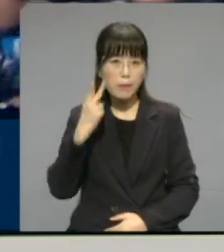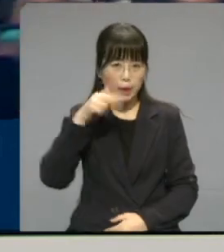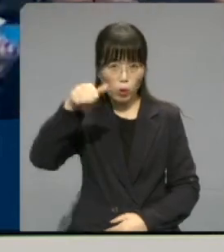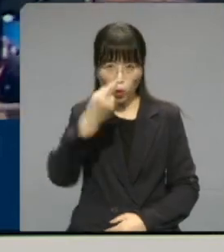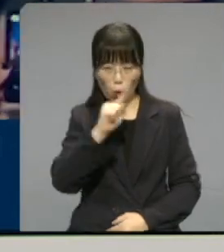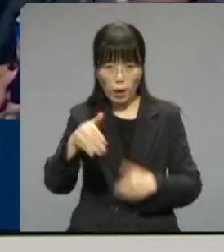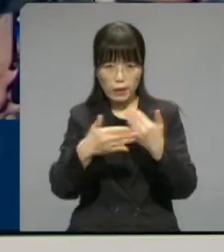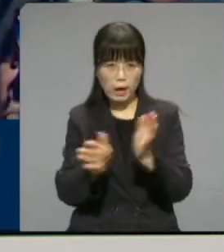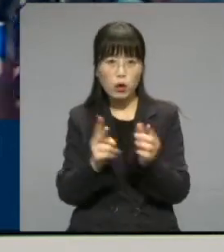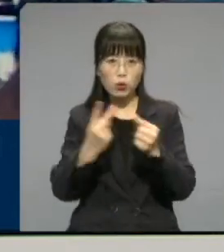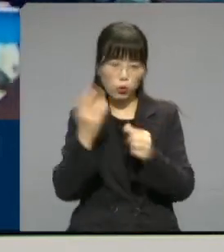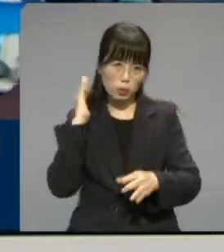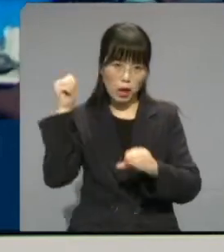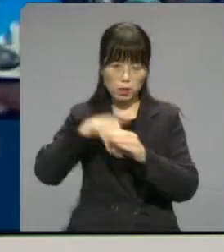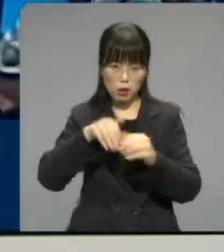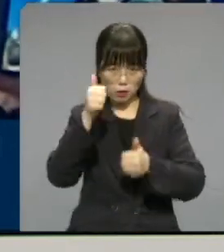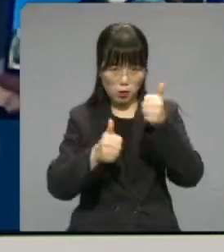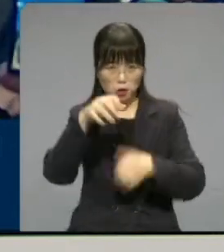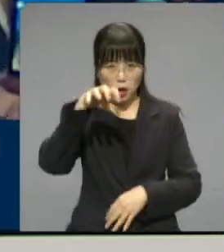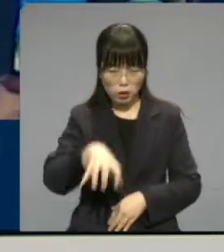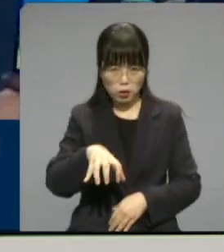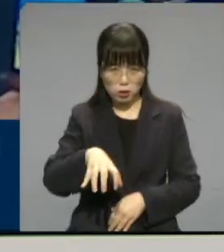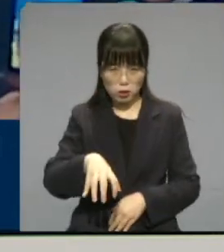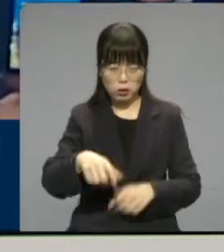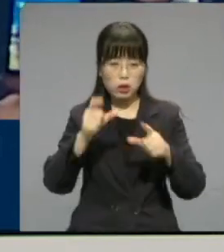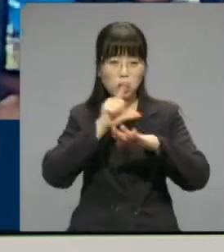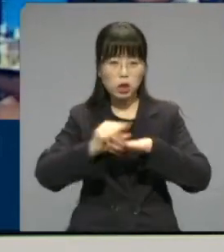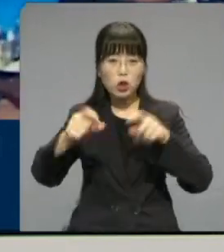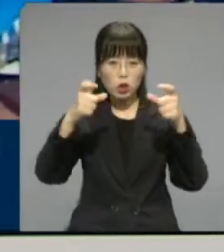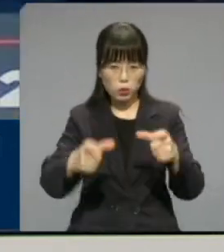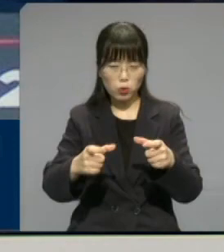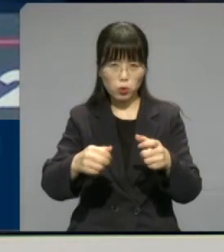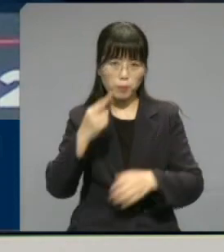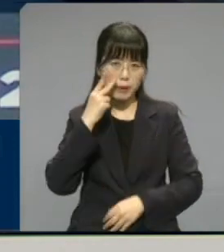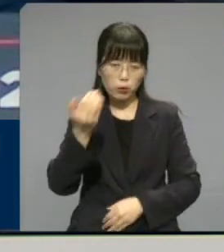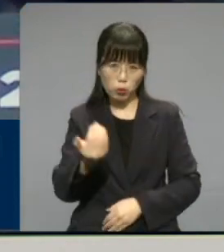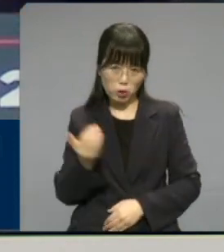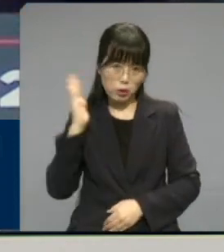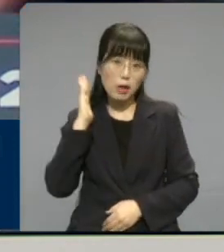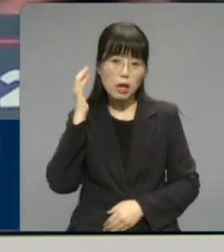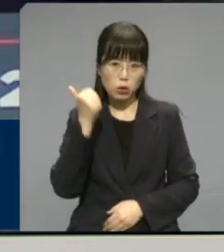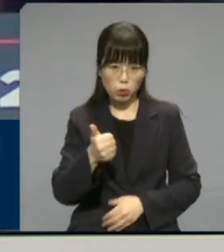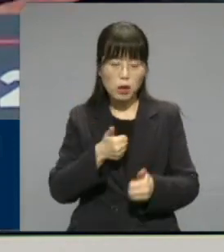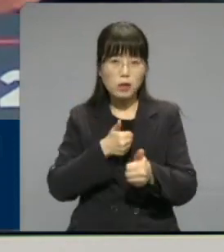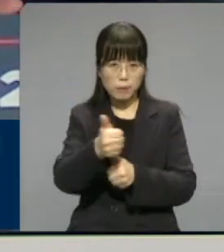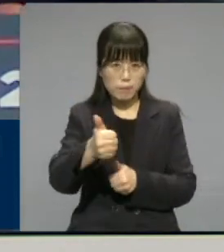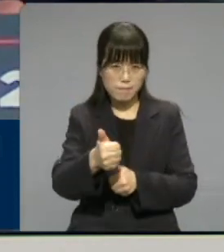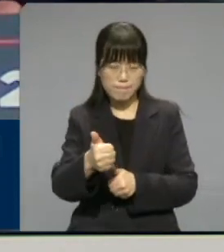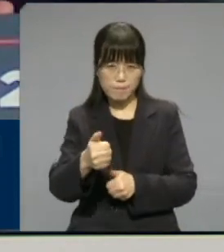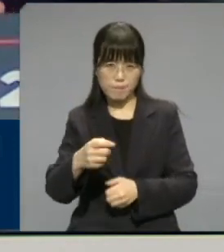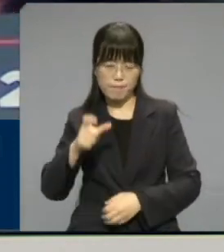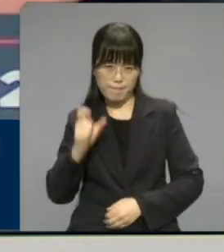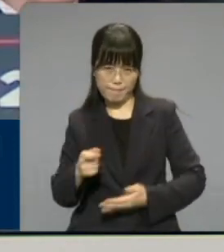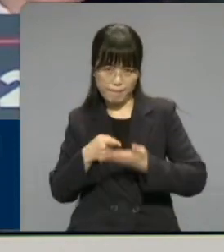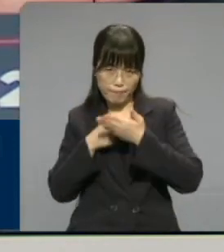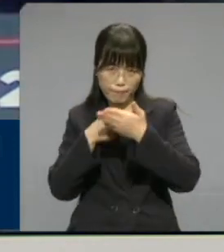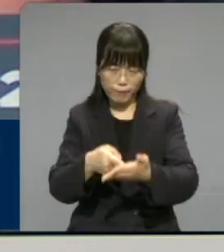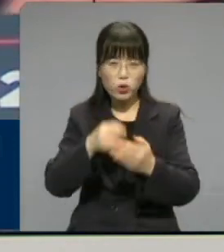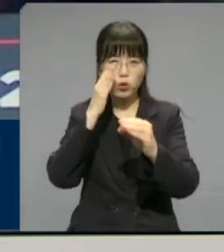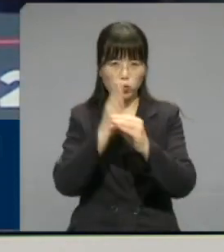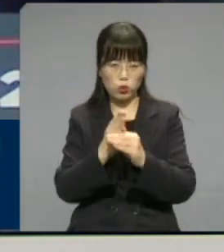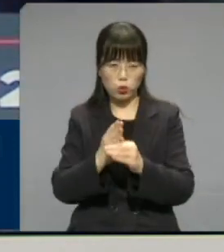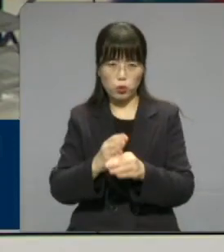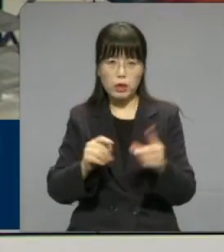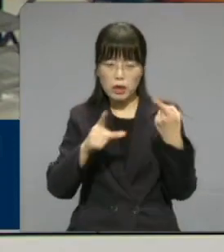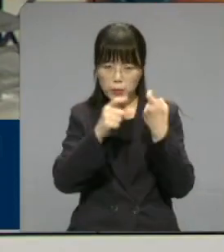미국 공화당의 두 번째 대선 경선지인 뉴햄프셔주에서도 도널드 트럼프 전 대통령이 승리하며 대세론을 굳혔습니다.